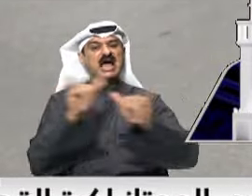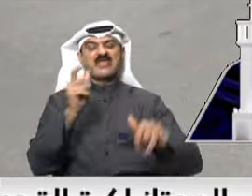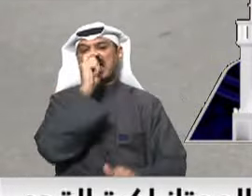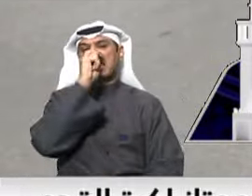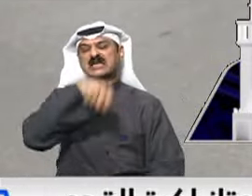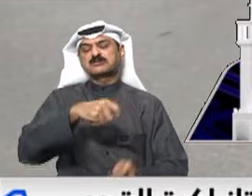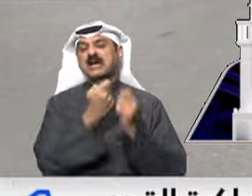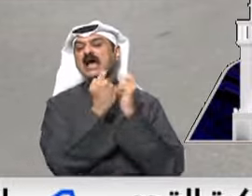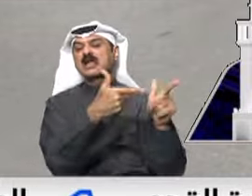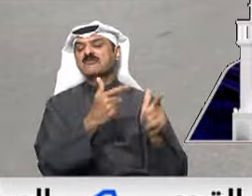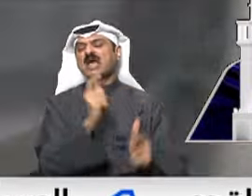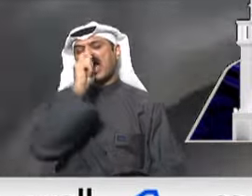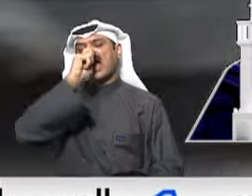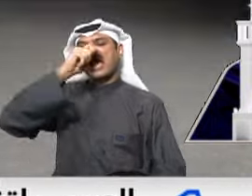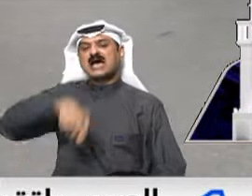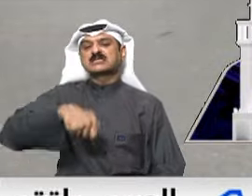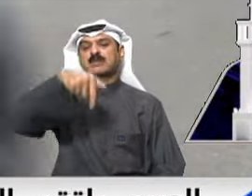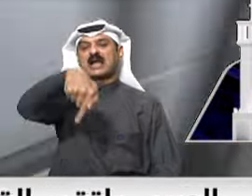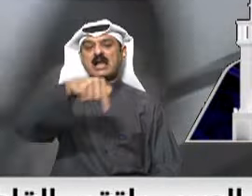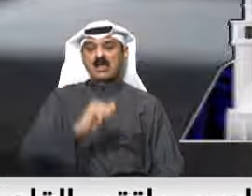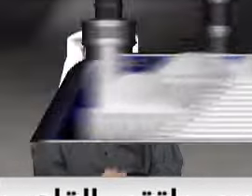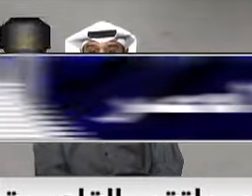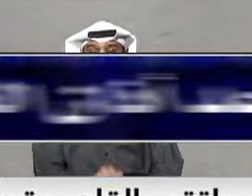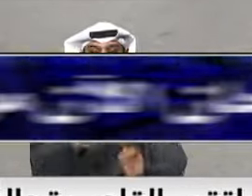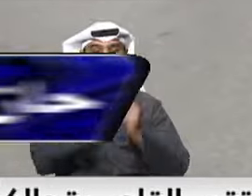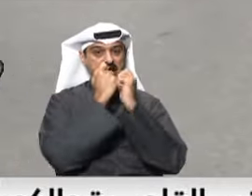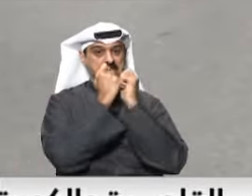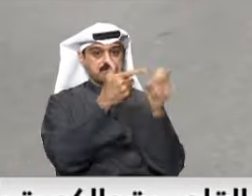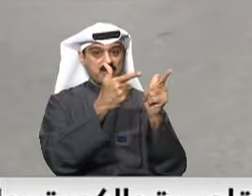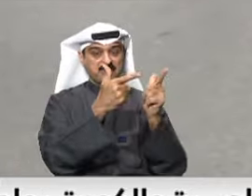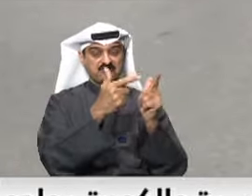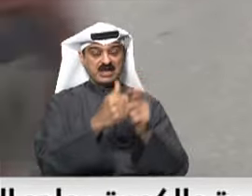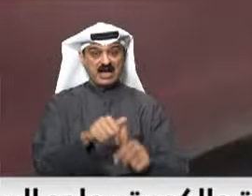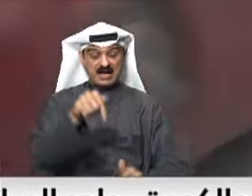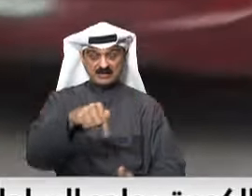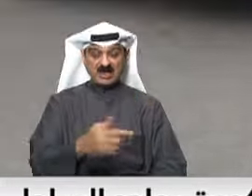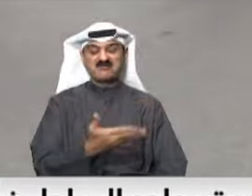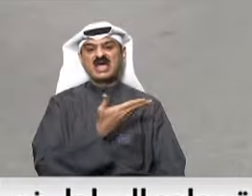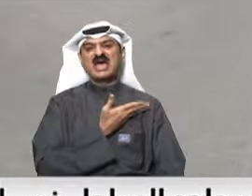أسوة بمخطط التهجير الذي أعلن الاحتلال عنه لتنفيذه في قطاع